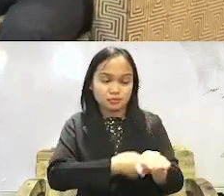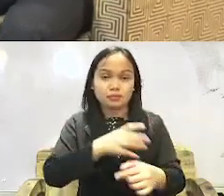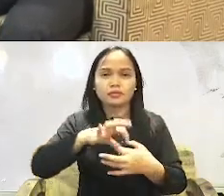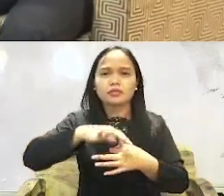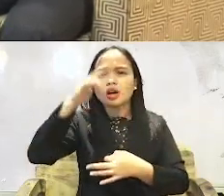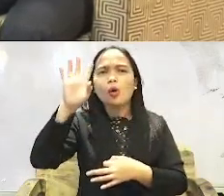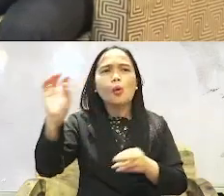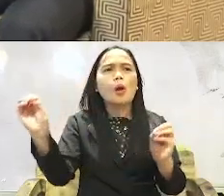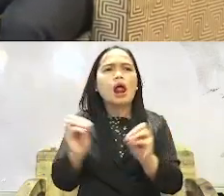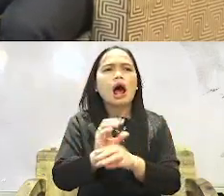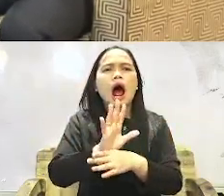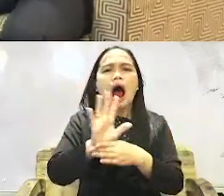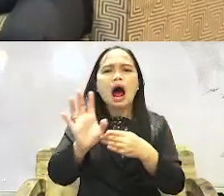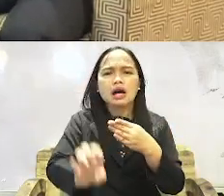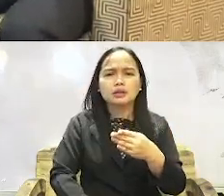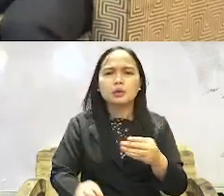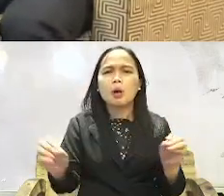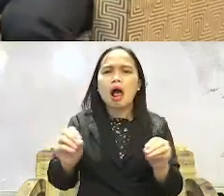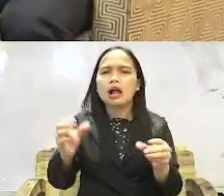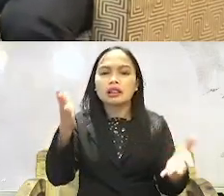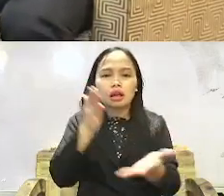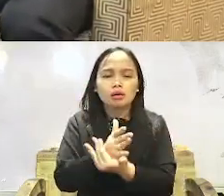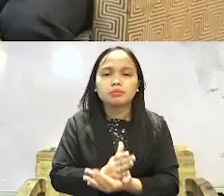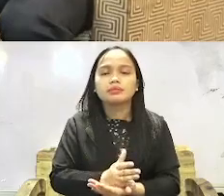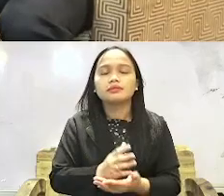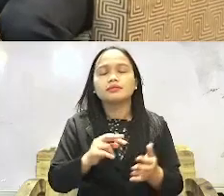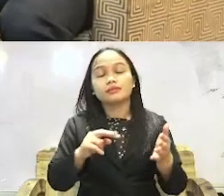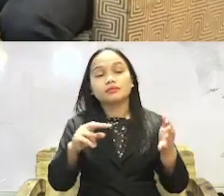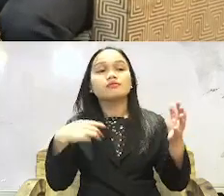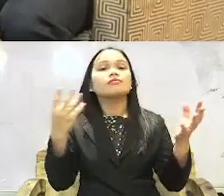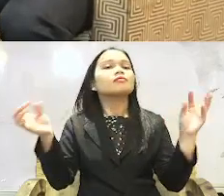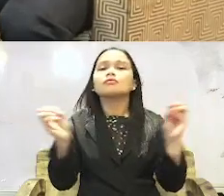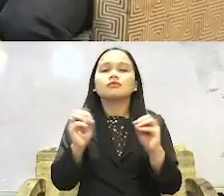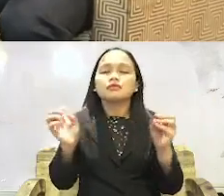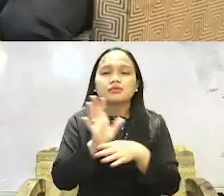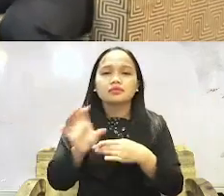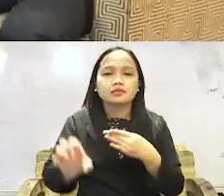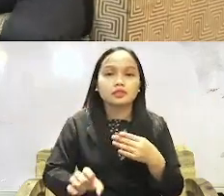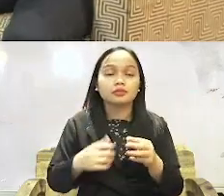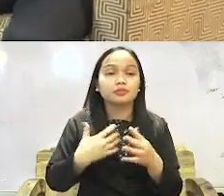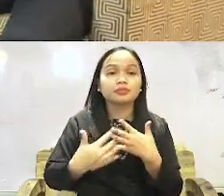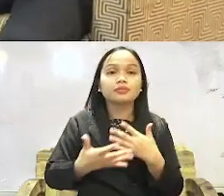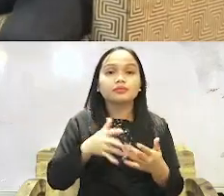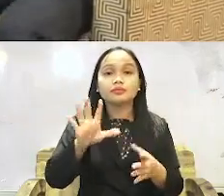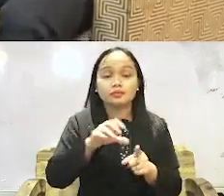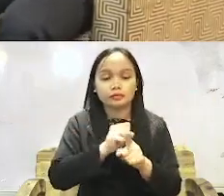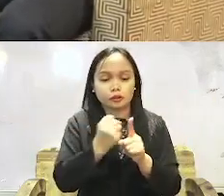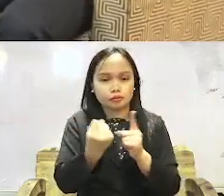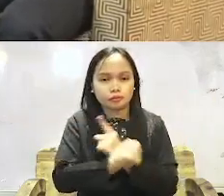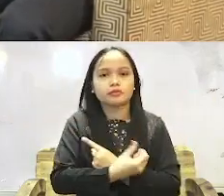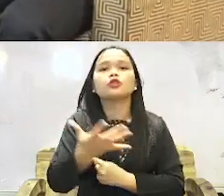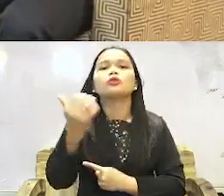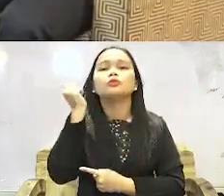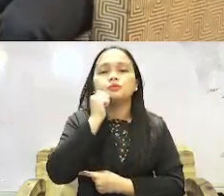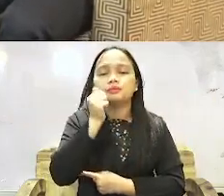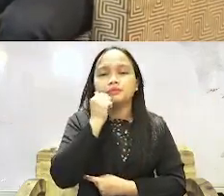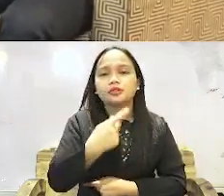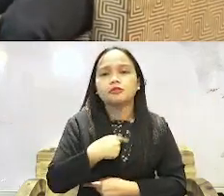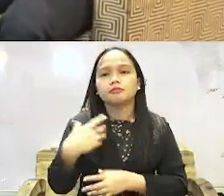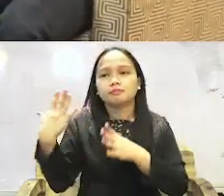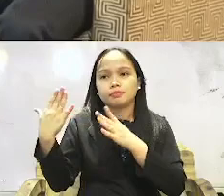end. Pag walang dead end, pag-usapan ng kapangyarihan ng Diyos. Kahit anong sitwasyon mo, pwede kang makaalis dyan.